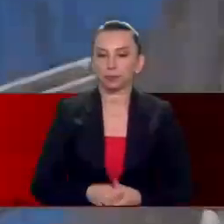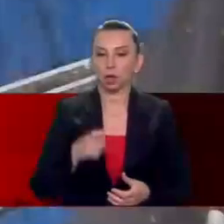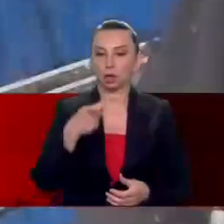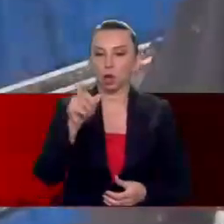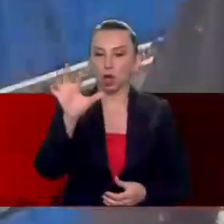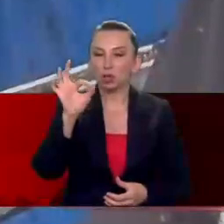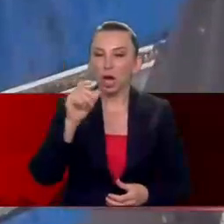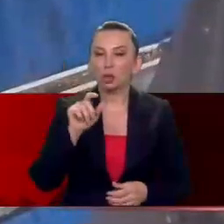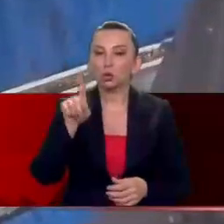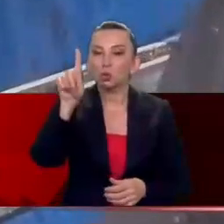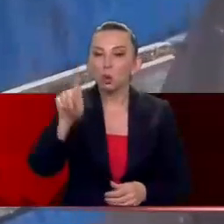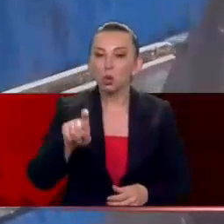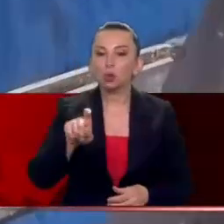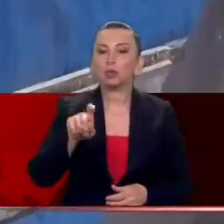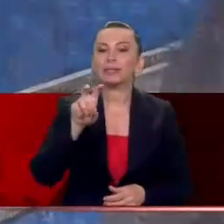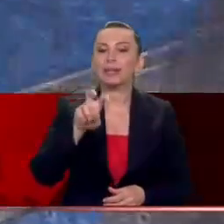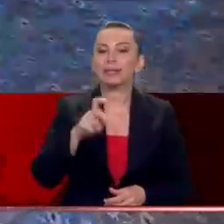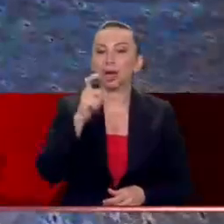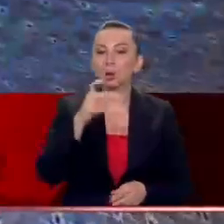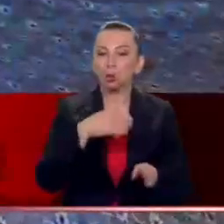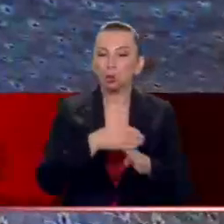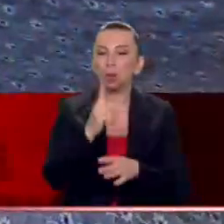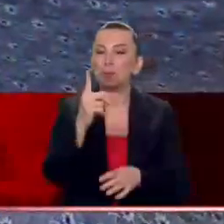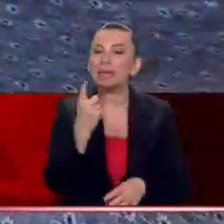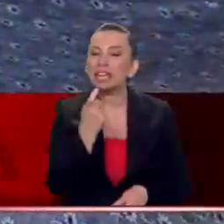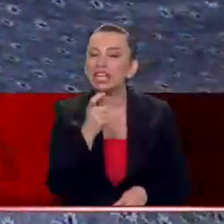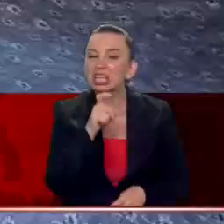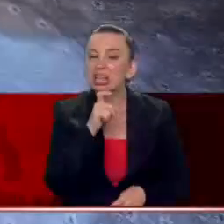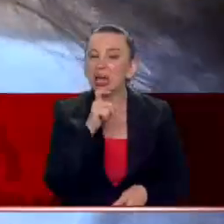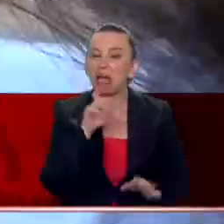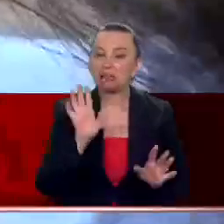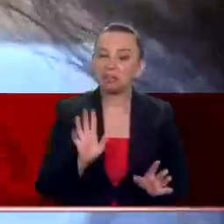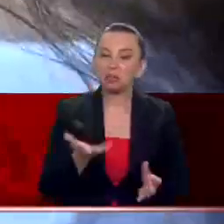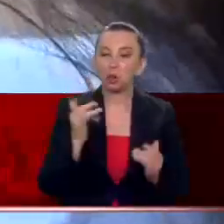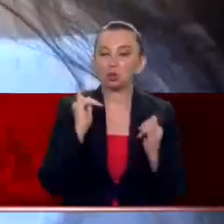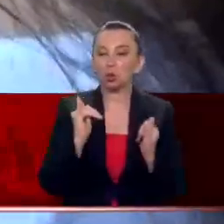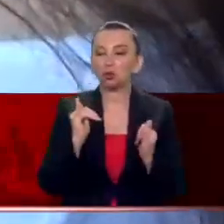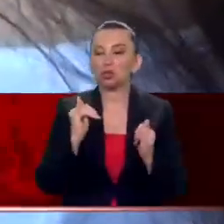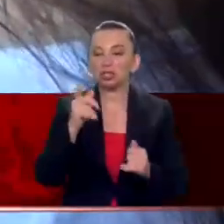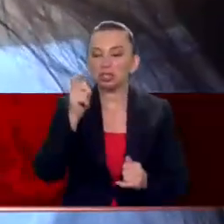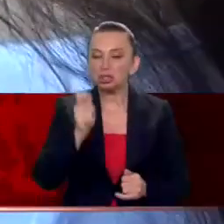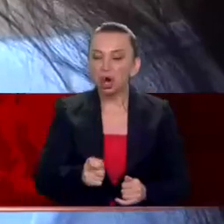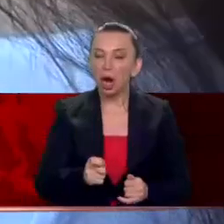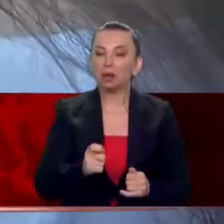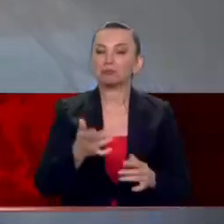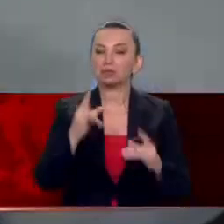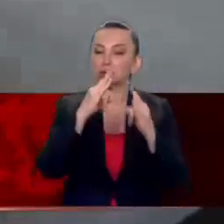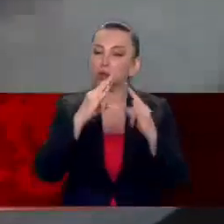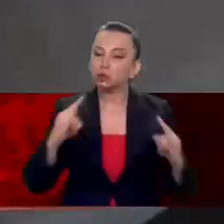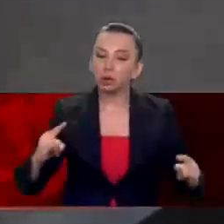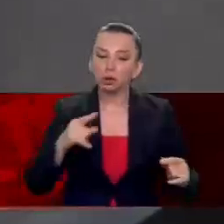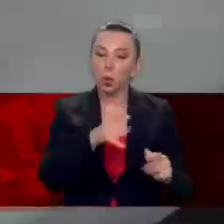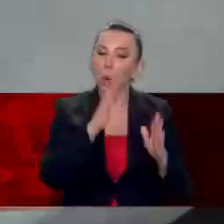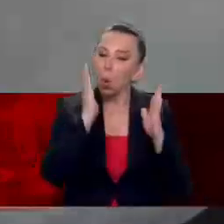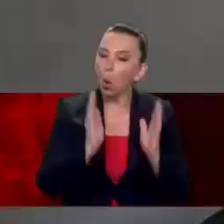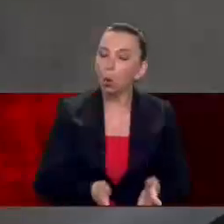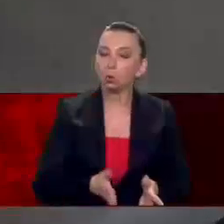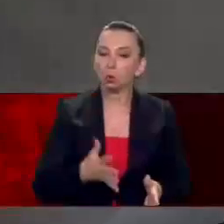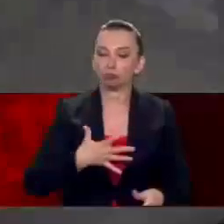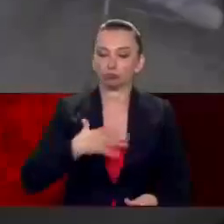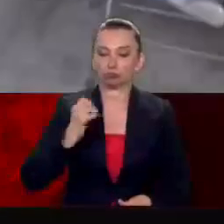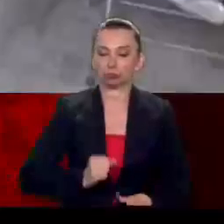90 soruda 89 doğru bir yanlışım çıktı. Ne kötü şartlar ne de çadırda yaşam yıldırdı onu. Çok çalıştı, azminin